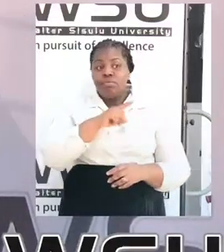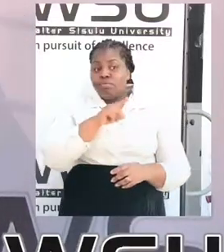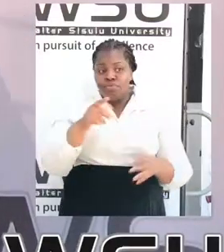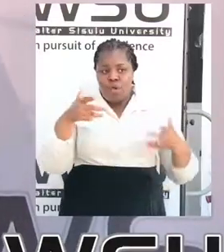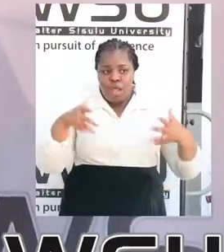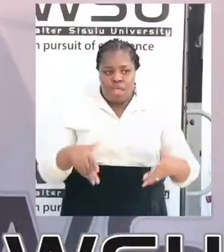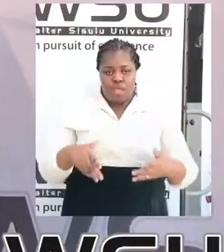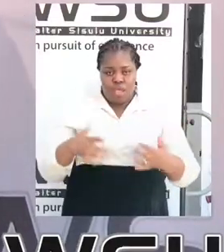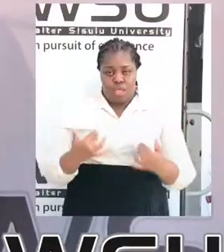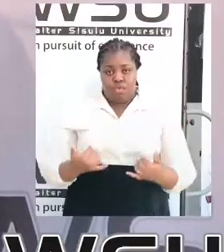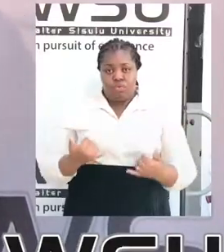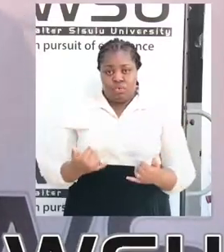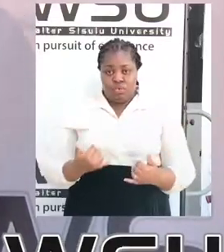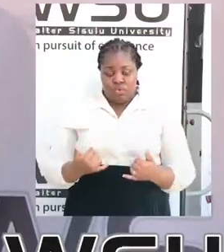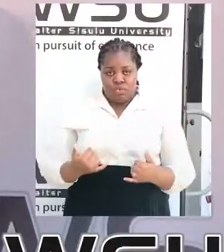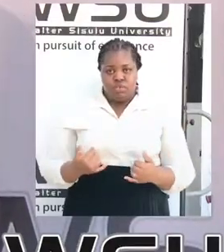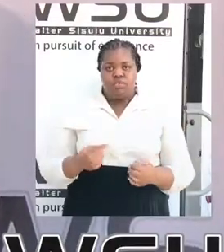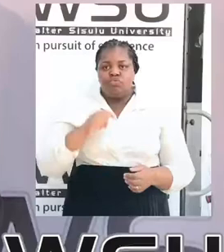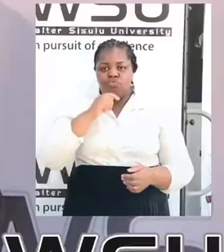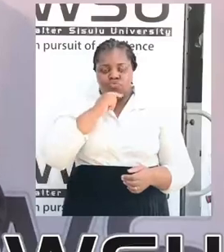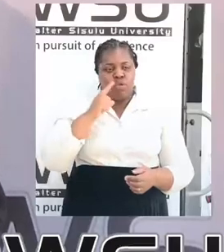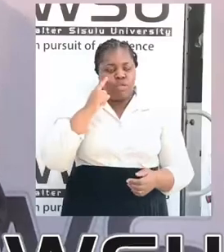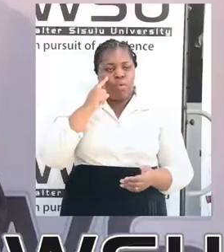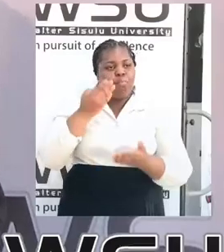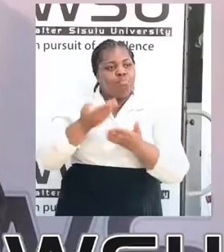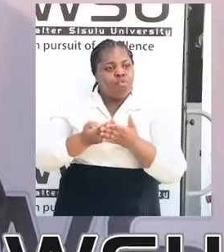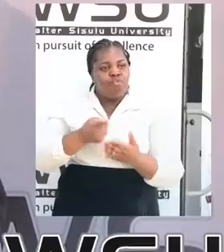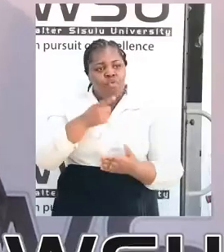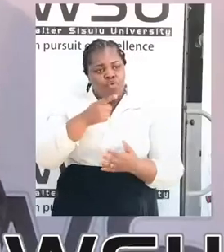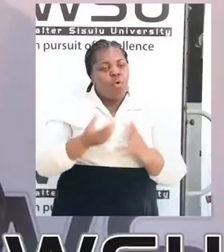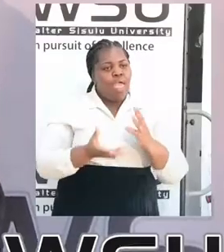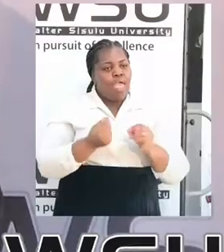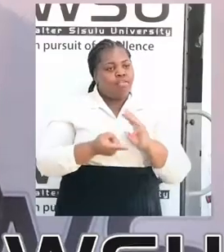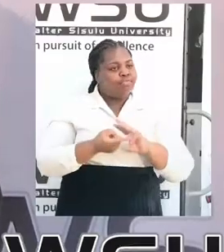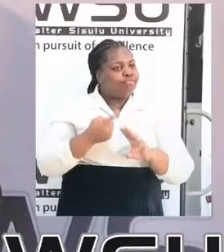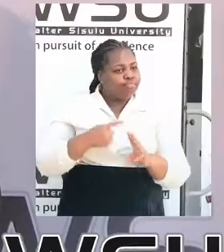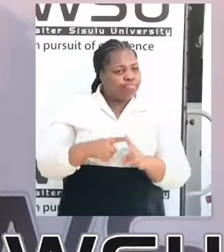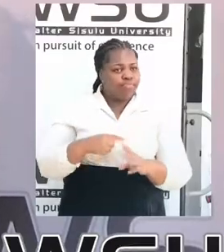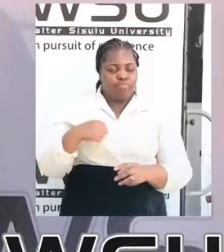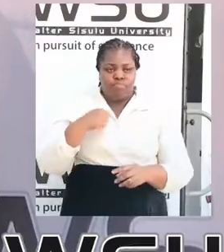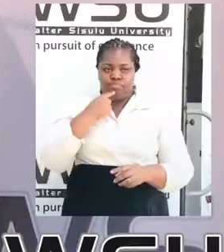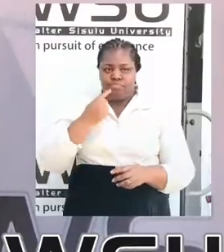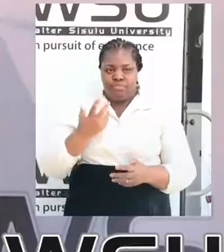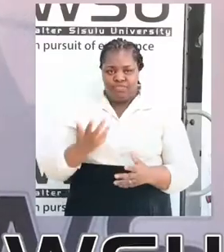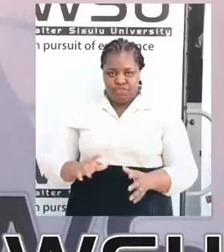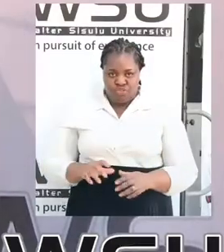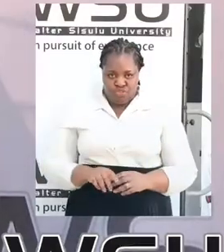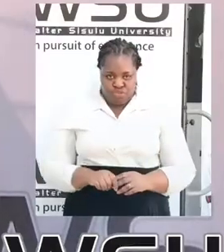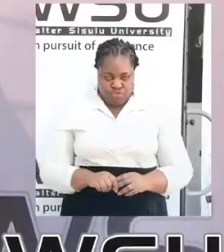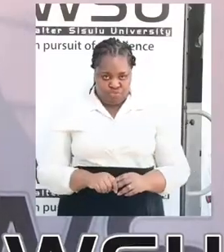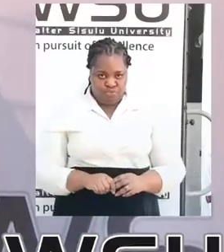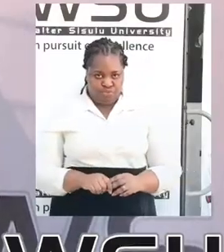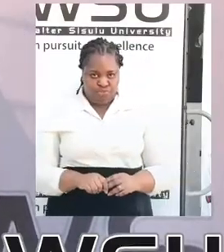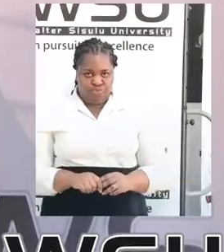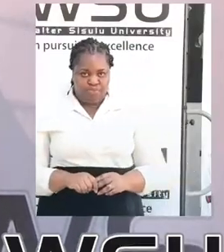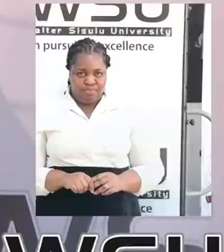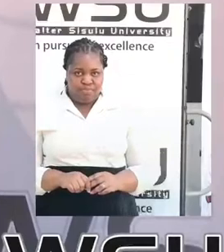kwenu namhlanje bubungqina bokuba ninazo ezimpawu ndigqiba ukuzibala apha